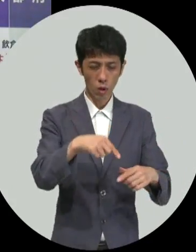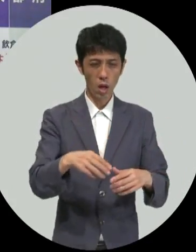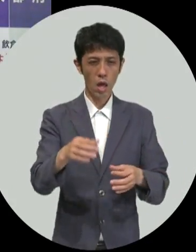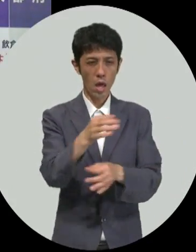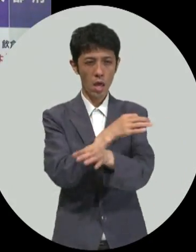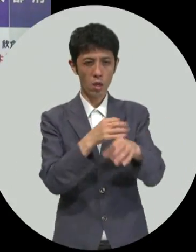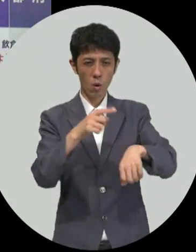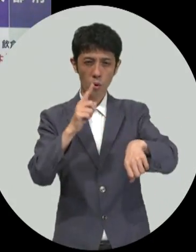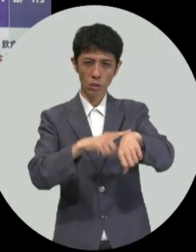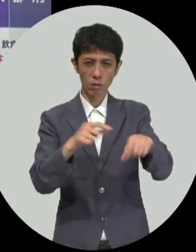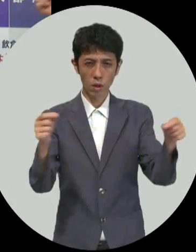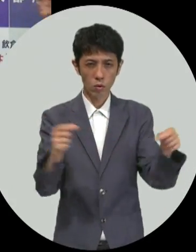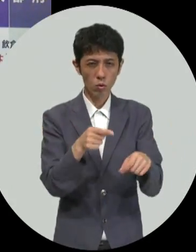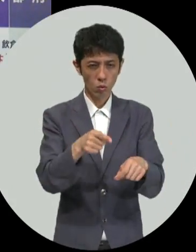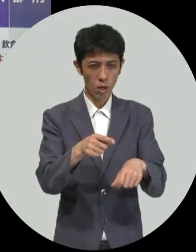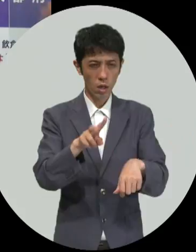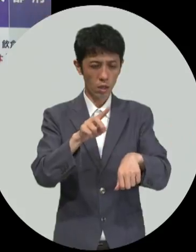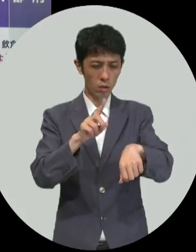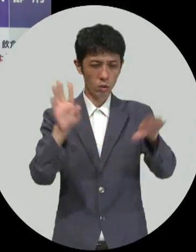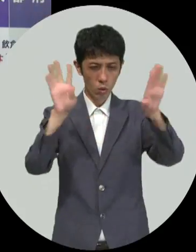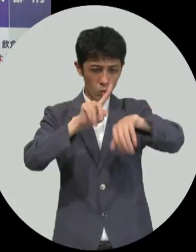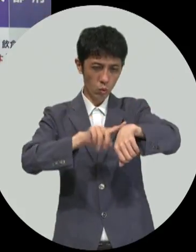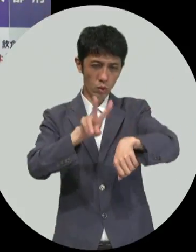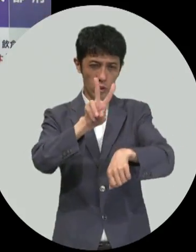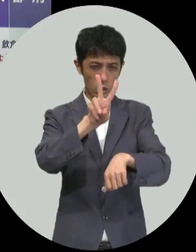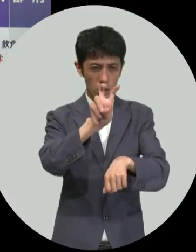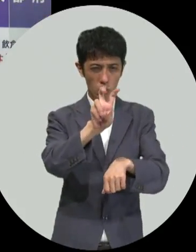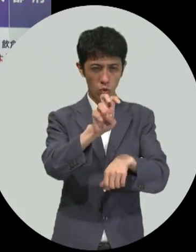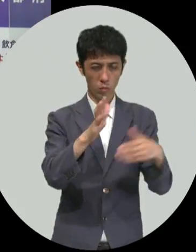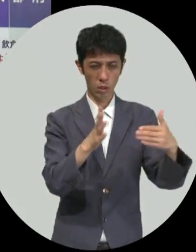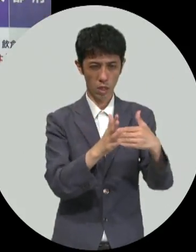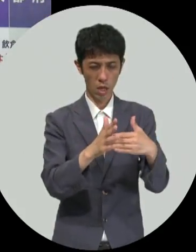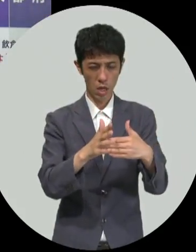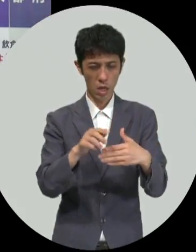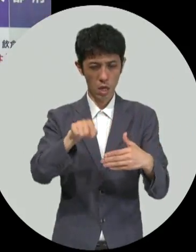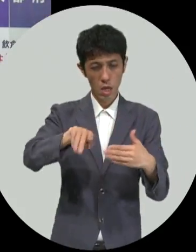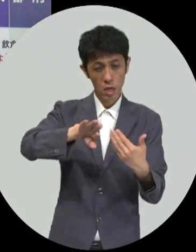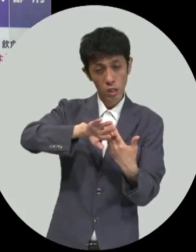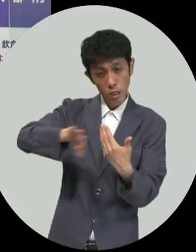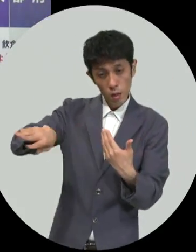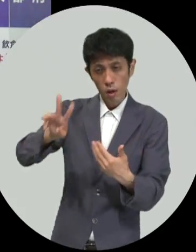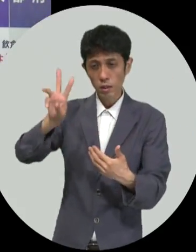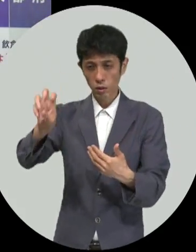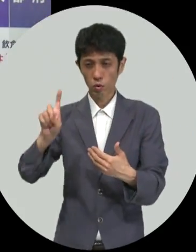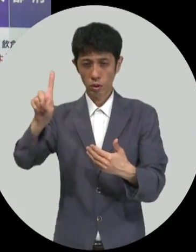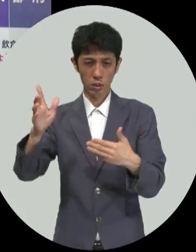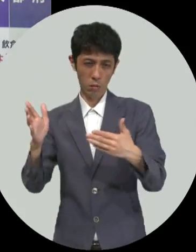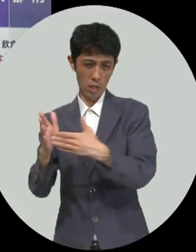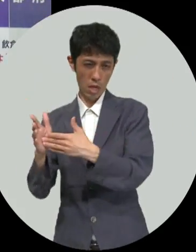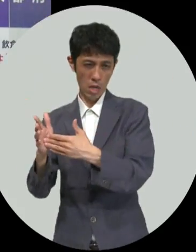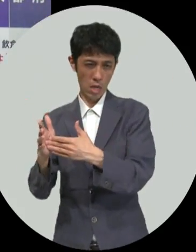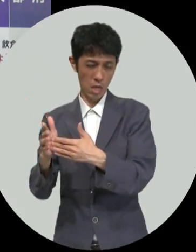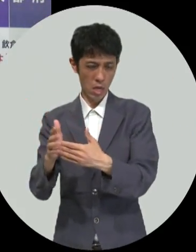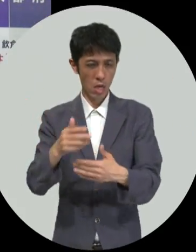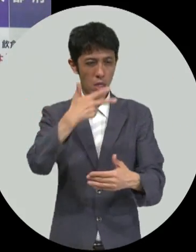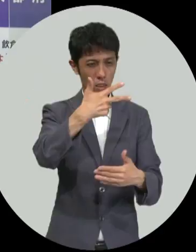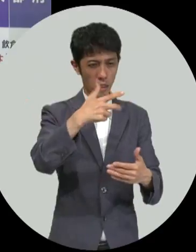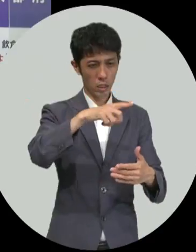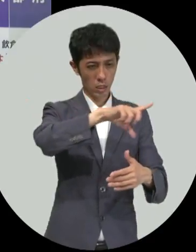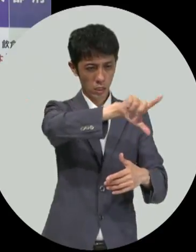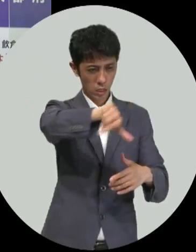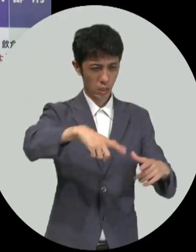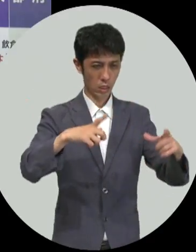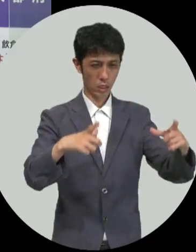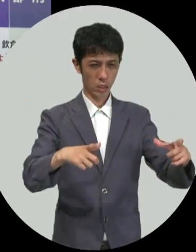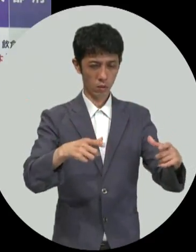業時間短縮については20時まで、京都市地域以外は21時まで、京都市域につきましては